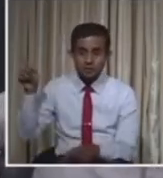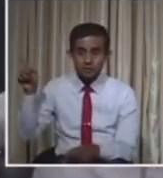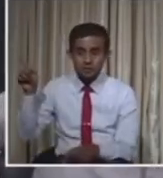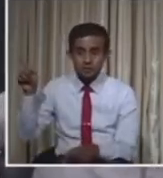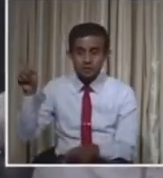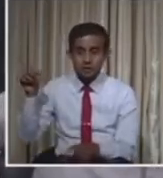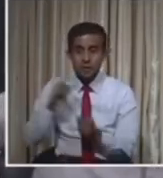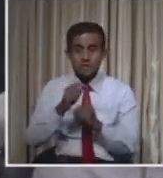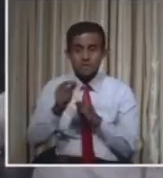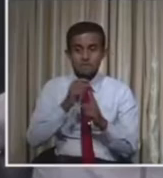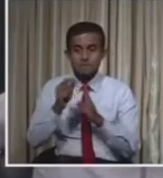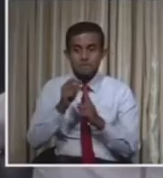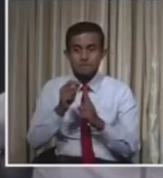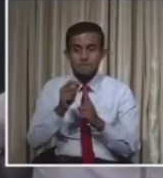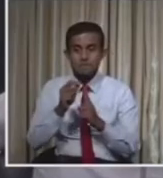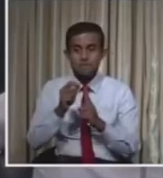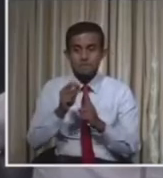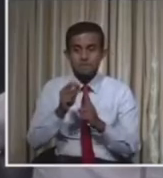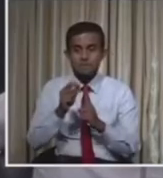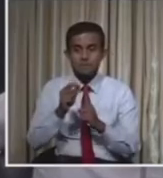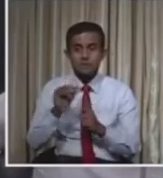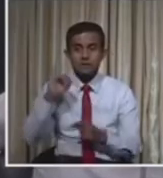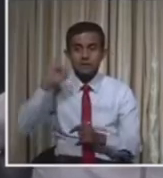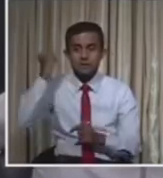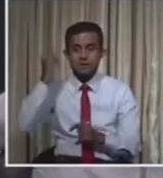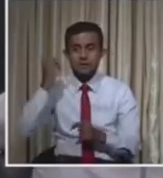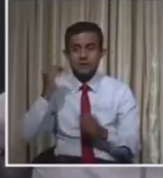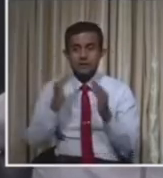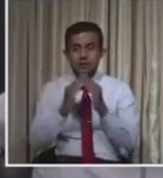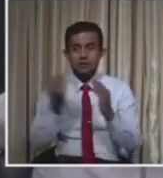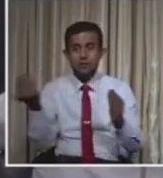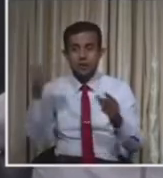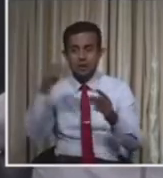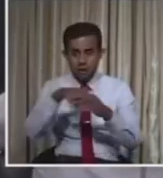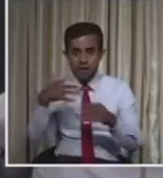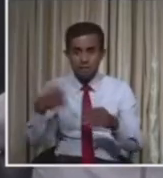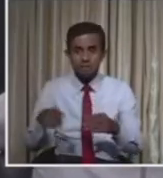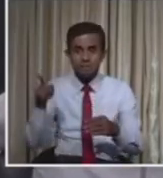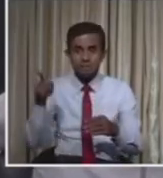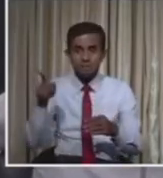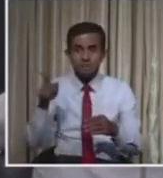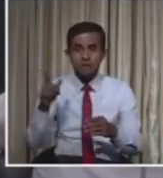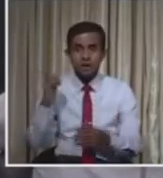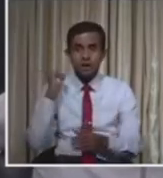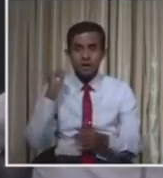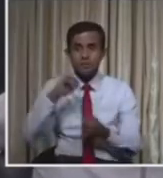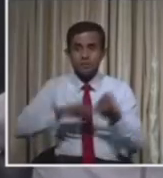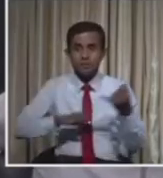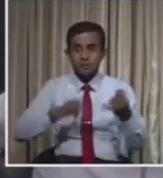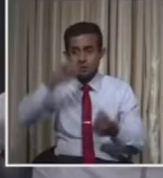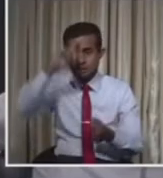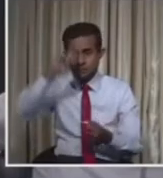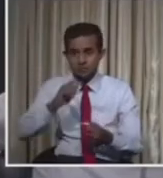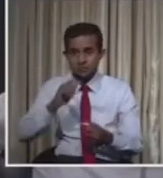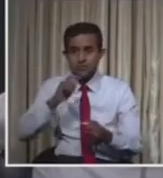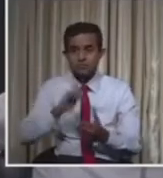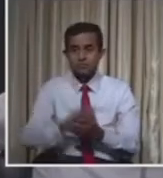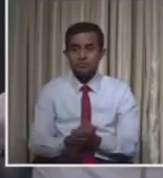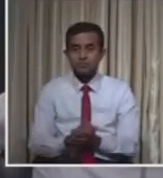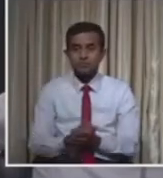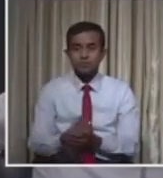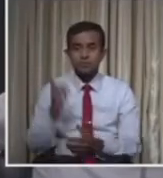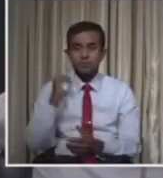මේ පාර්ලිමේන්තුවේ නිලධාරින්ගේ කාමරයට ඇවිල්ලා ඉන්න ආරක්ෂක ලේකම්තුමා,